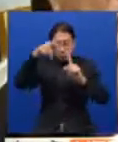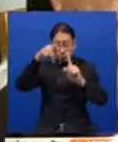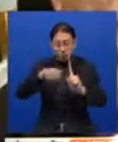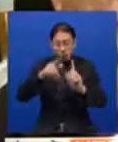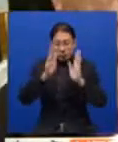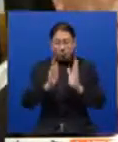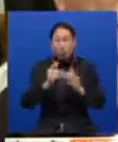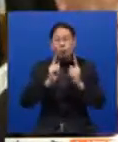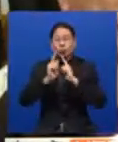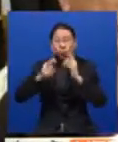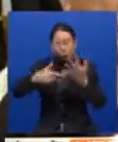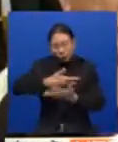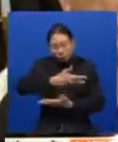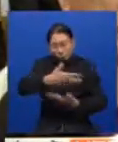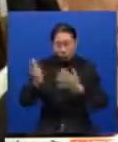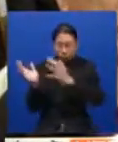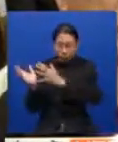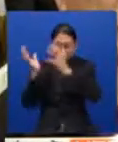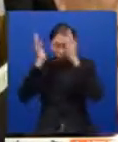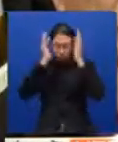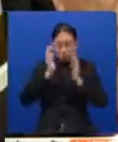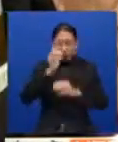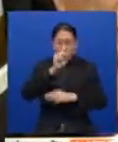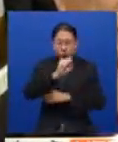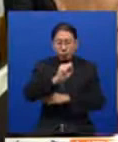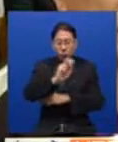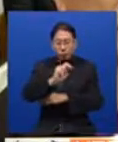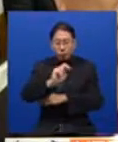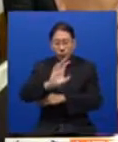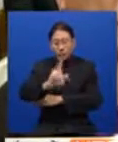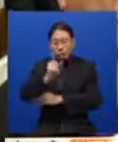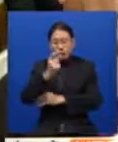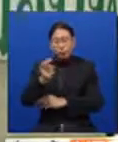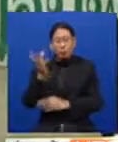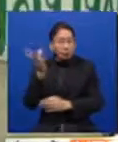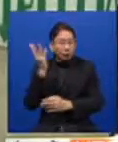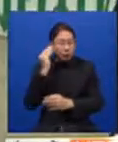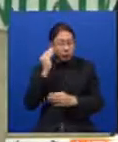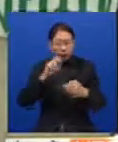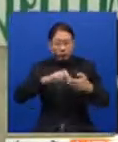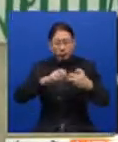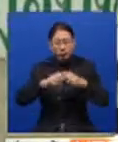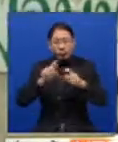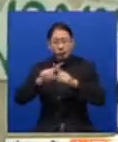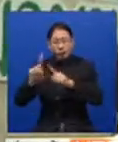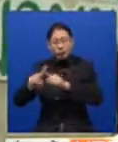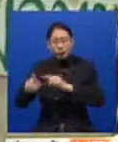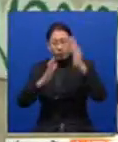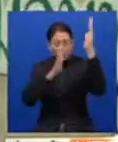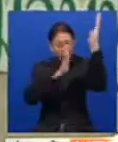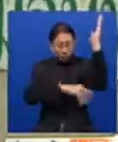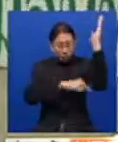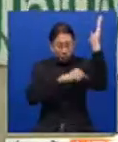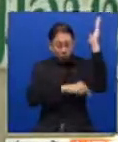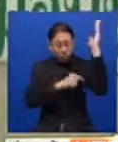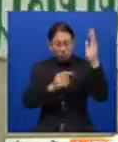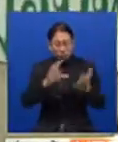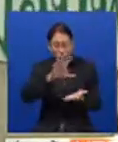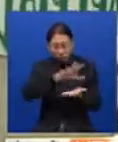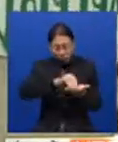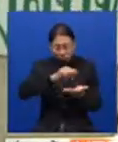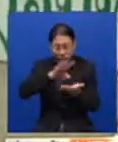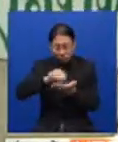เพื่อพูดคุยถึงบทบาทหน้าที่ของสนชรวมทั้งรับฟังปัญหาด้านต่างๆในพื้นที่เพื่อรวบรวมเป็นข้อมูล